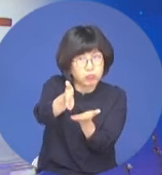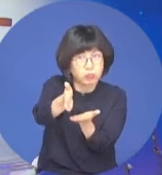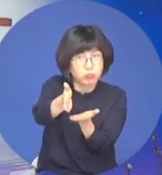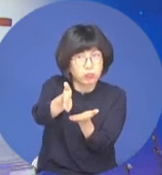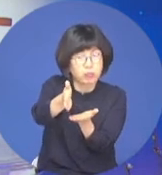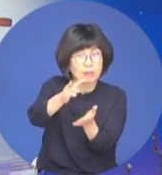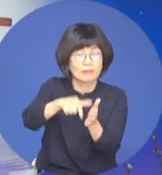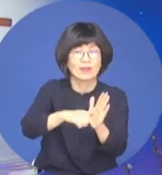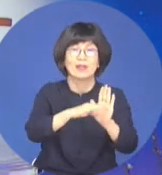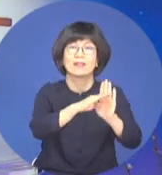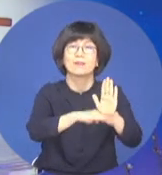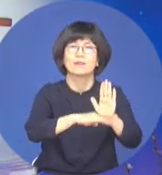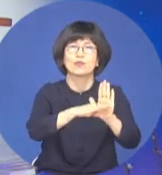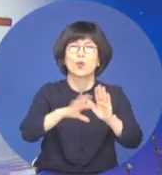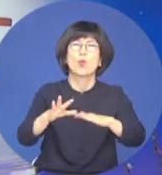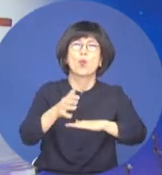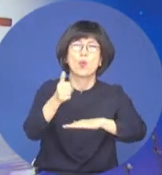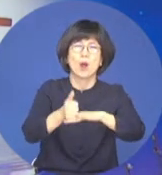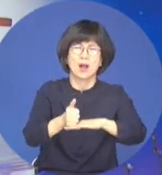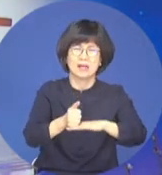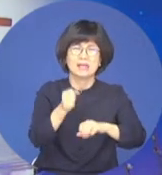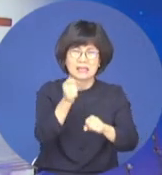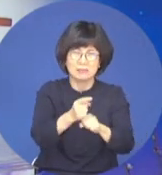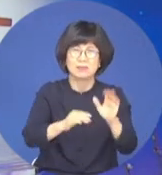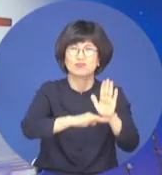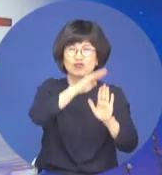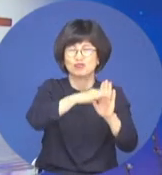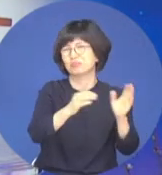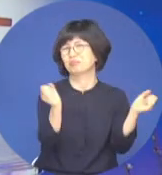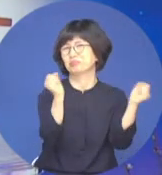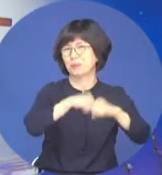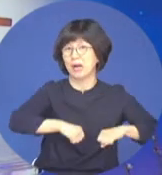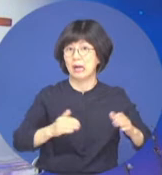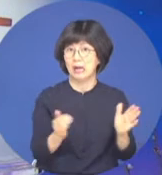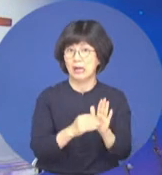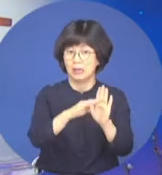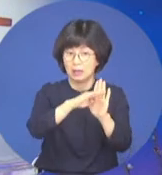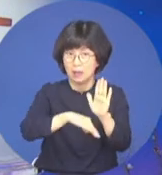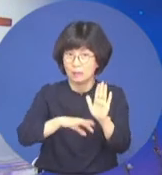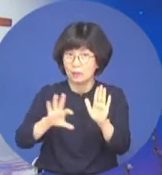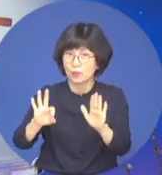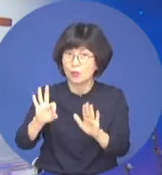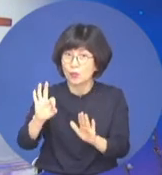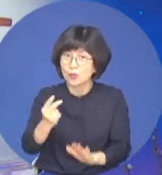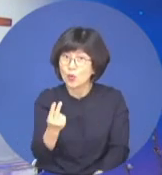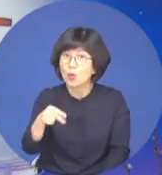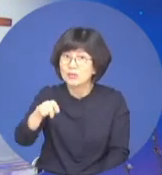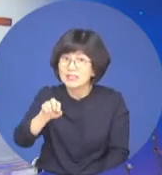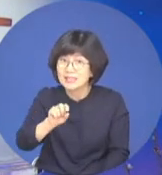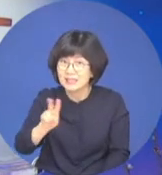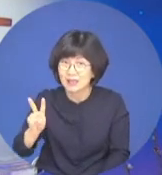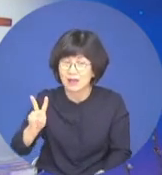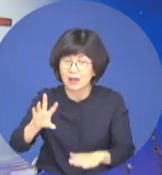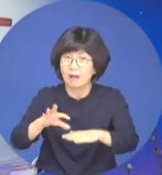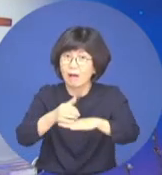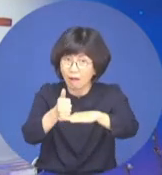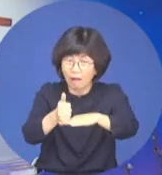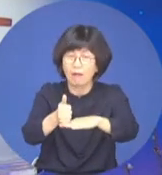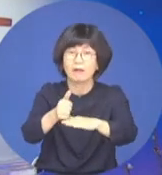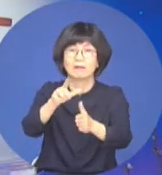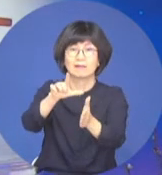남쪽 유다 왕이 이제 북쪽 이스라엘은 멸망을 했고 남쪽 유다 왕이 요시아였습니다. 요시아는